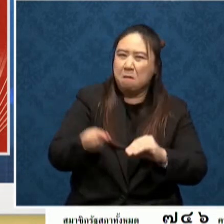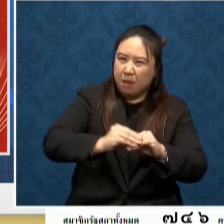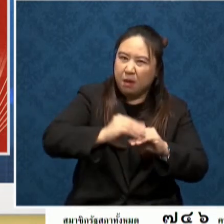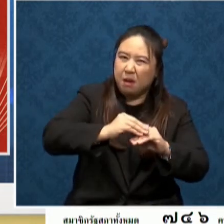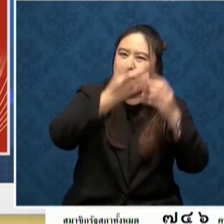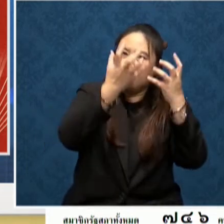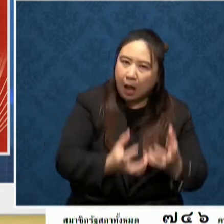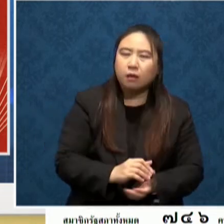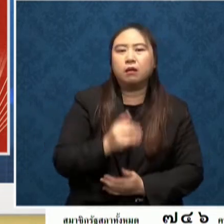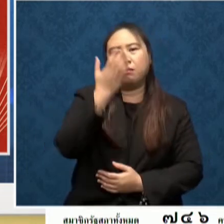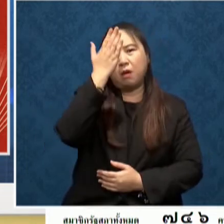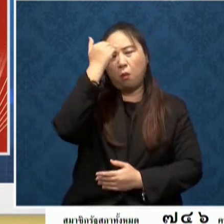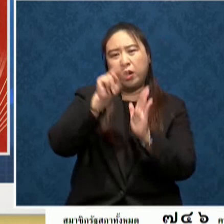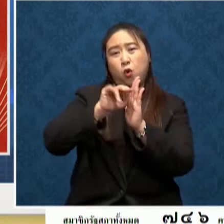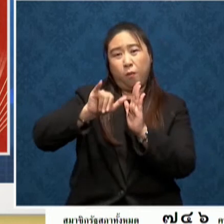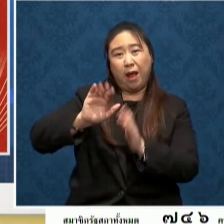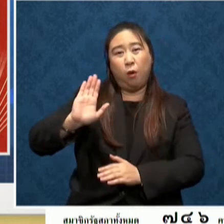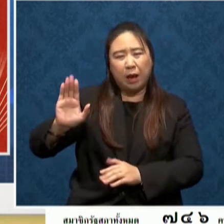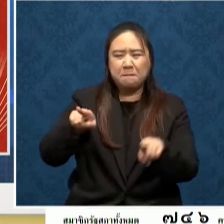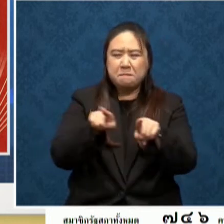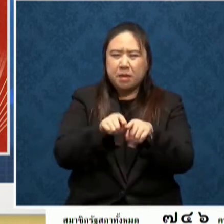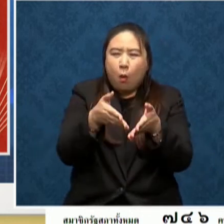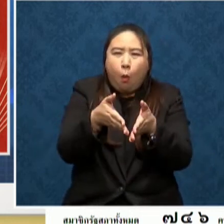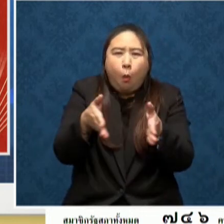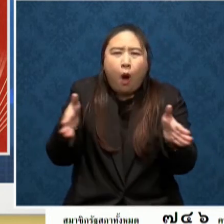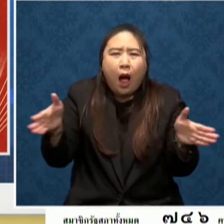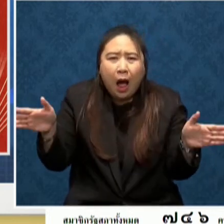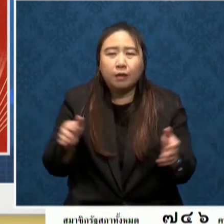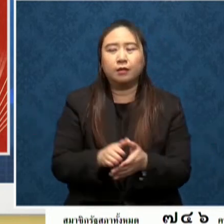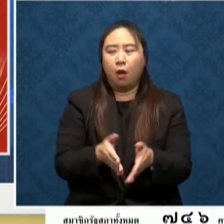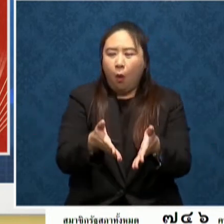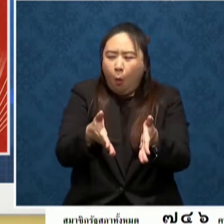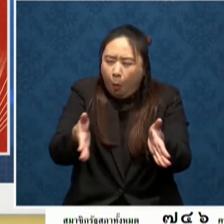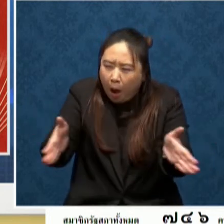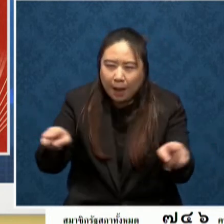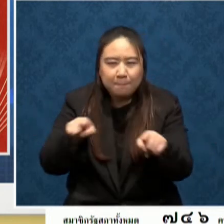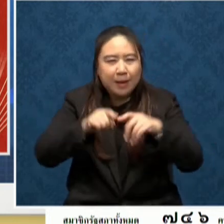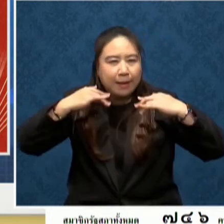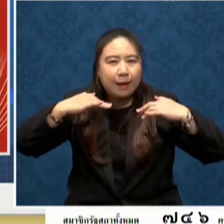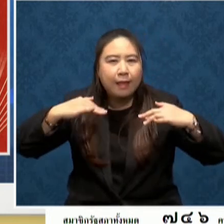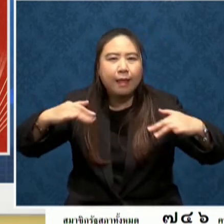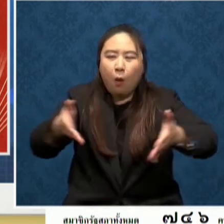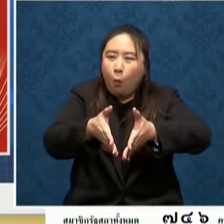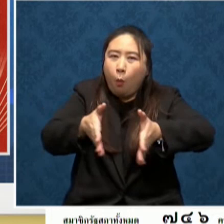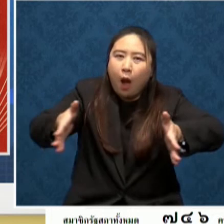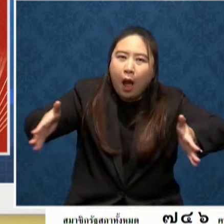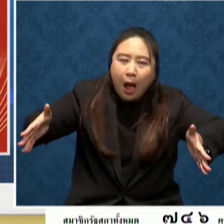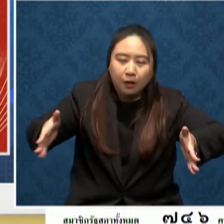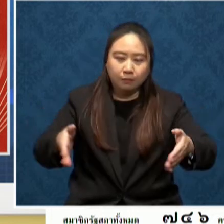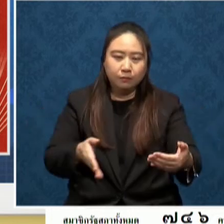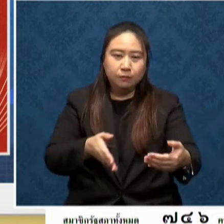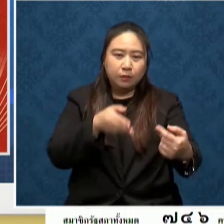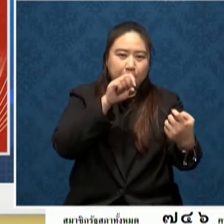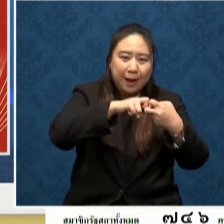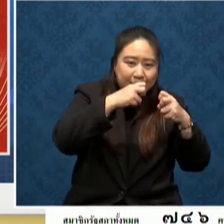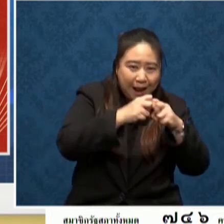เพระในโบายททานแทลง มอสนทที่กว้างเกินไปกว้างดังมหาสมุติ ไม่คอบคลุมทุกน